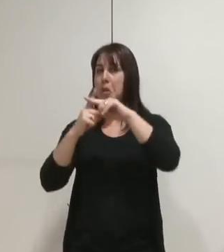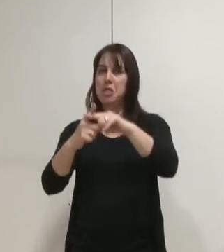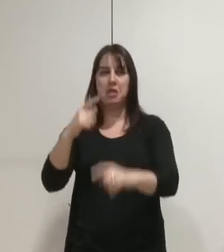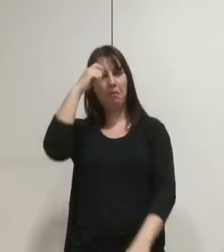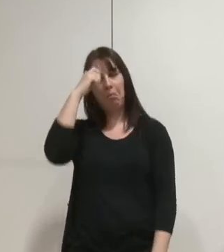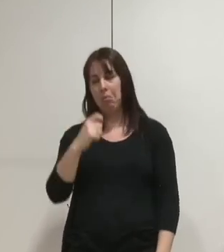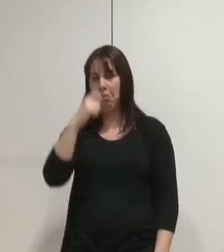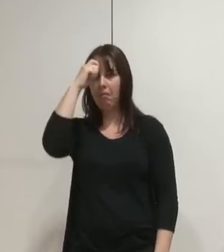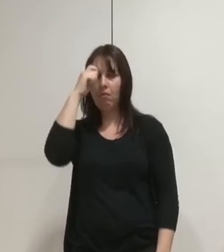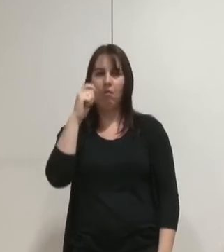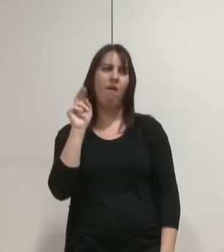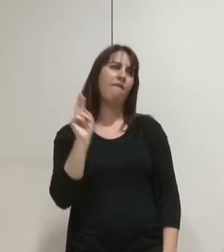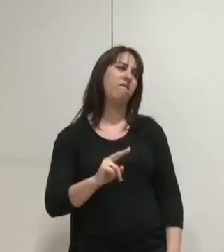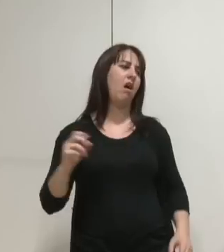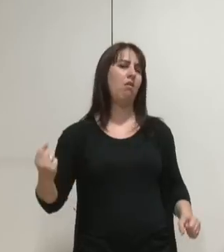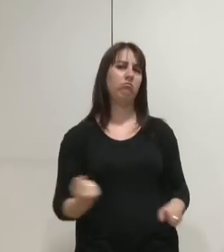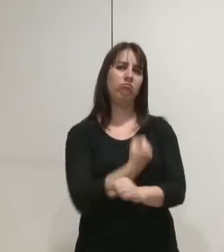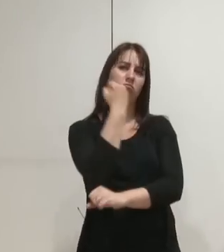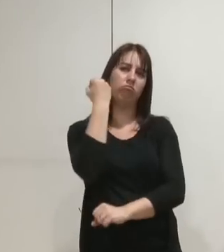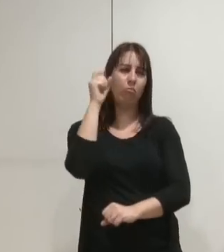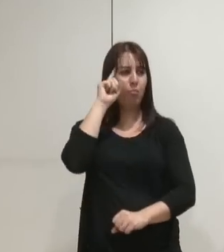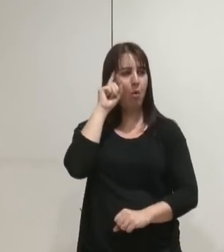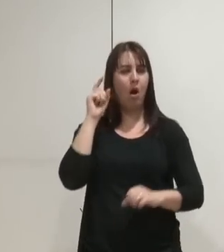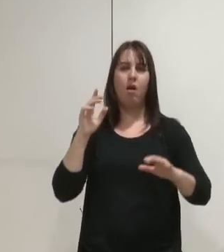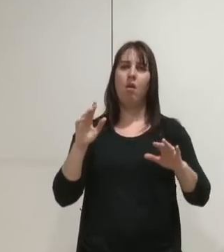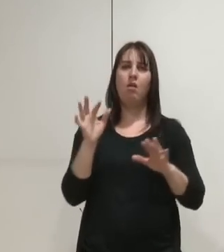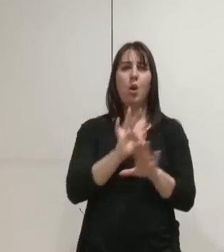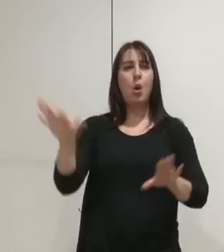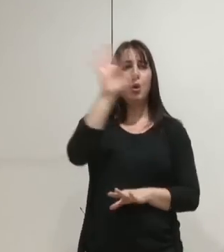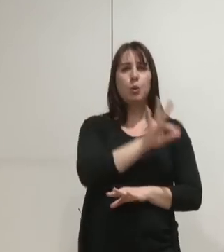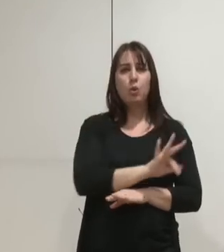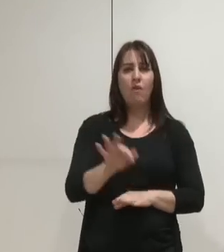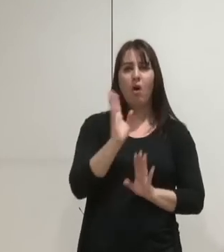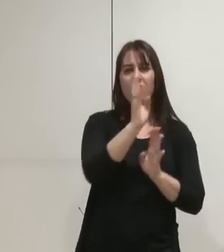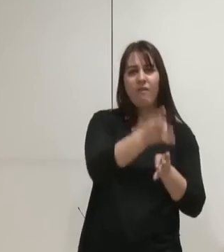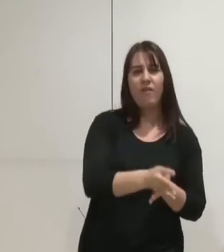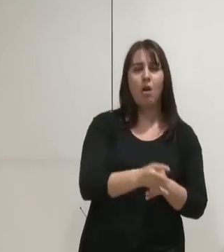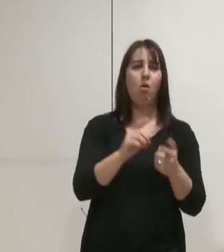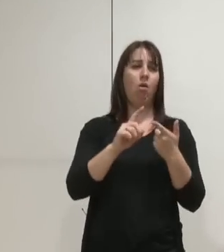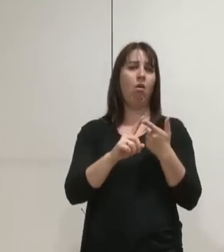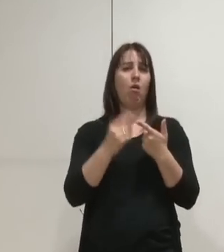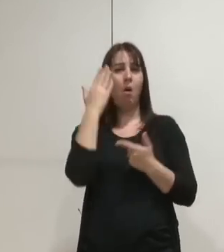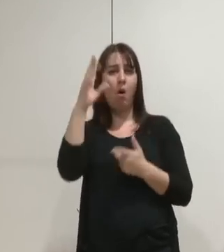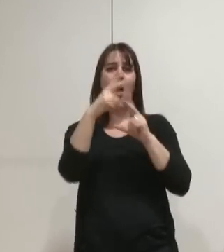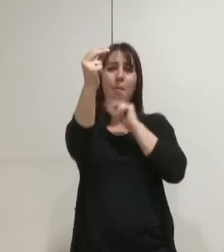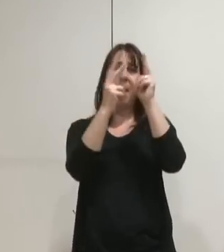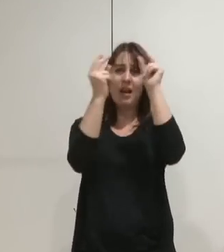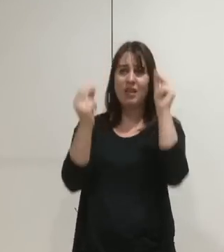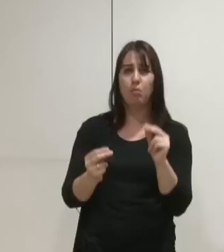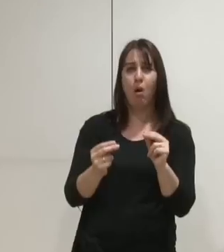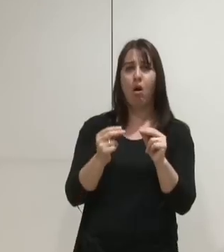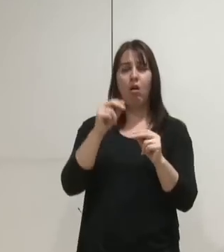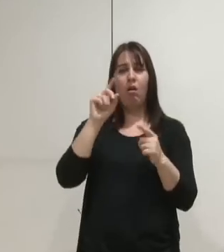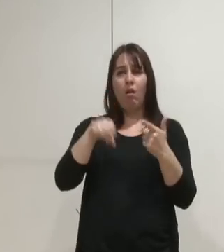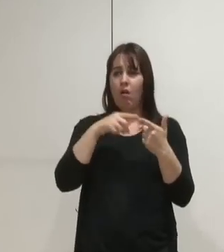il est quand même regrettable que bon nombre d'événements populaires comme le Tour de France les différentes manifestations du palaisesport et tant d'autres ont